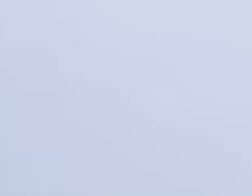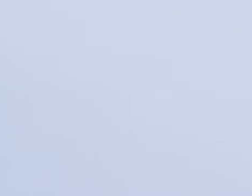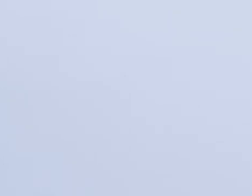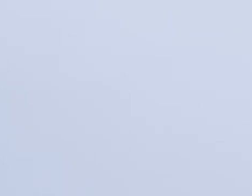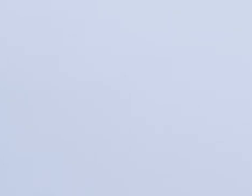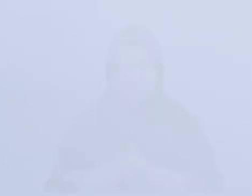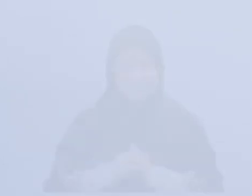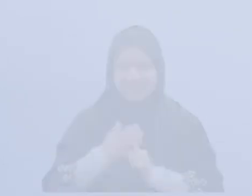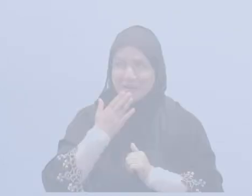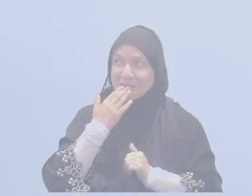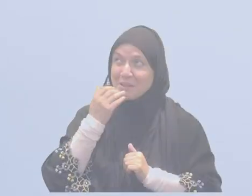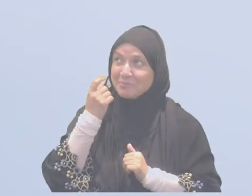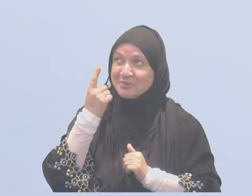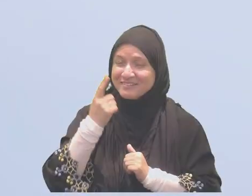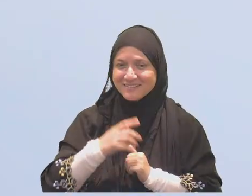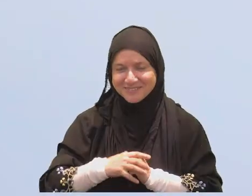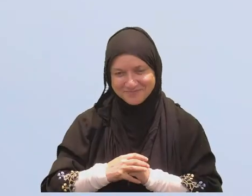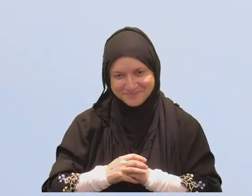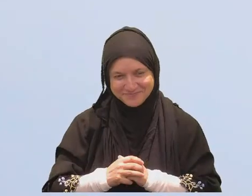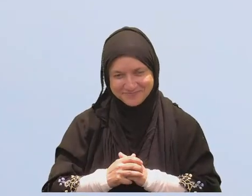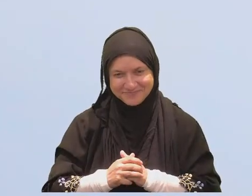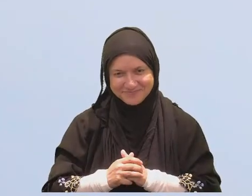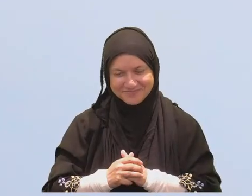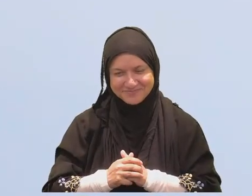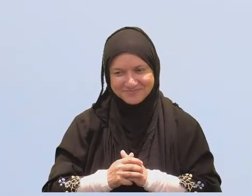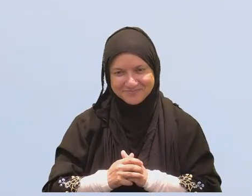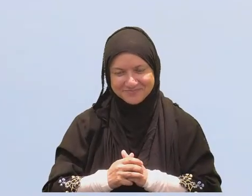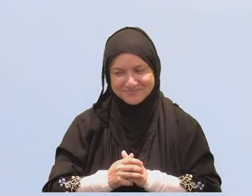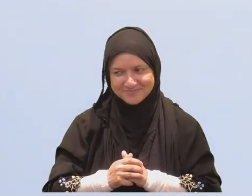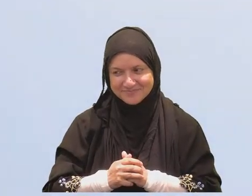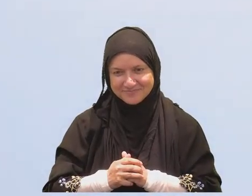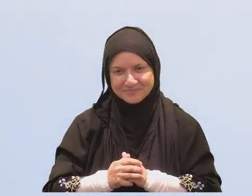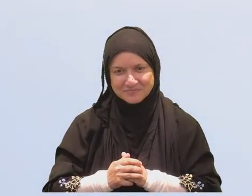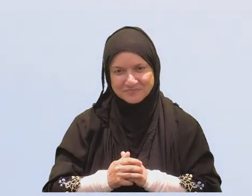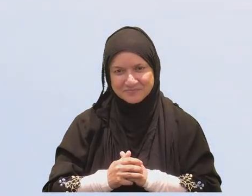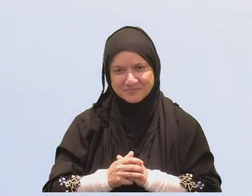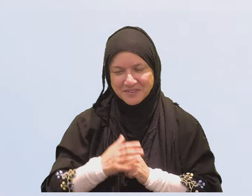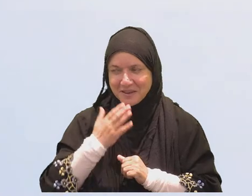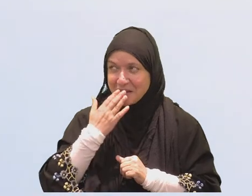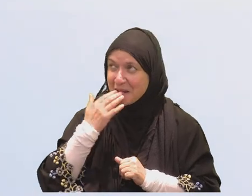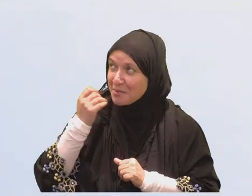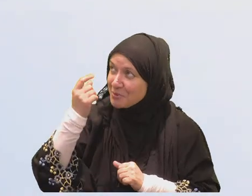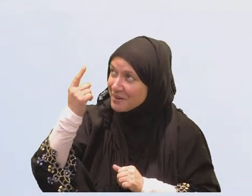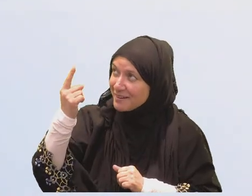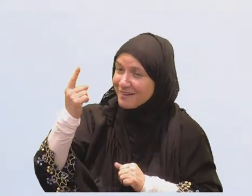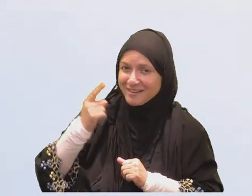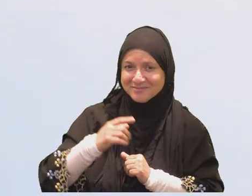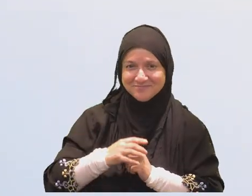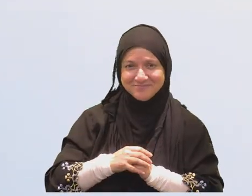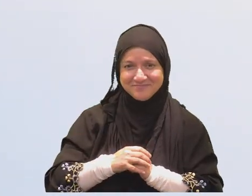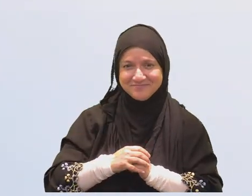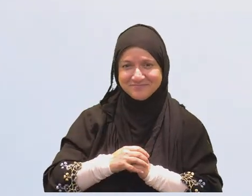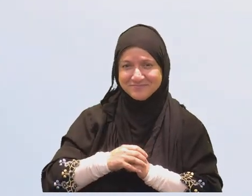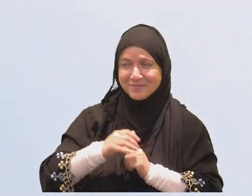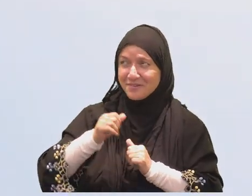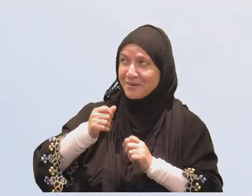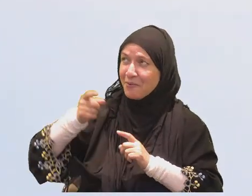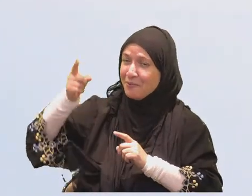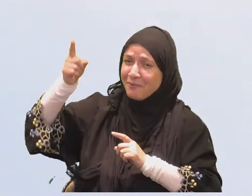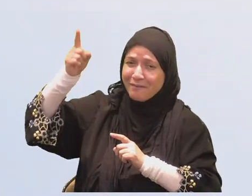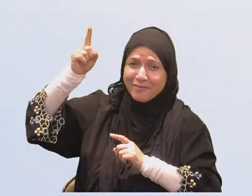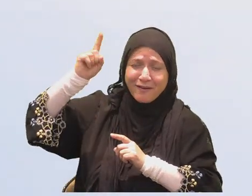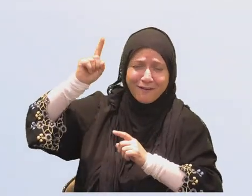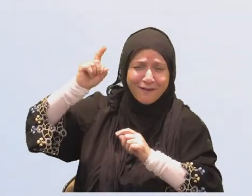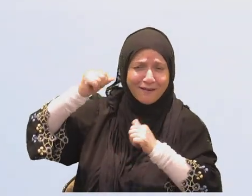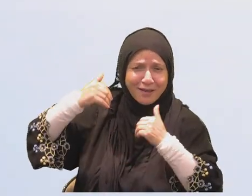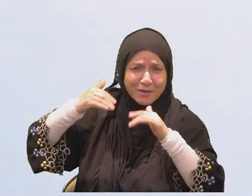want to end on a happy note. الحمد لله, from the mercy of Allah, is that He's given us